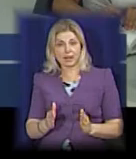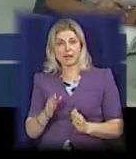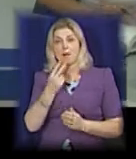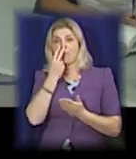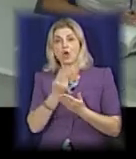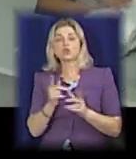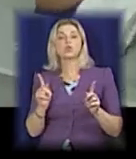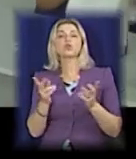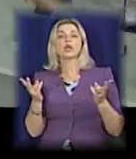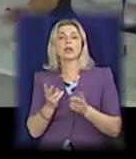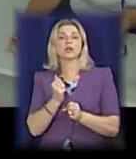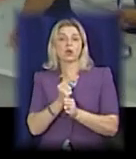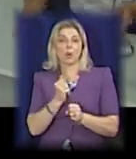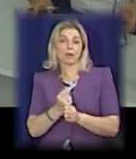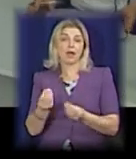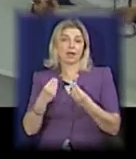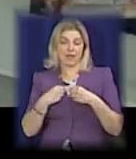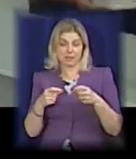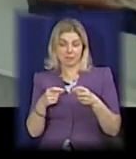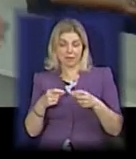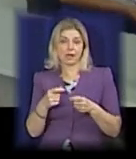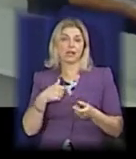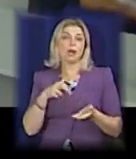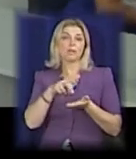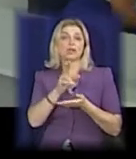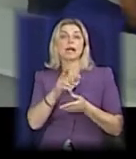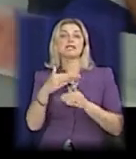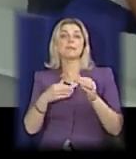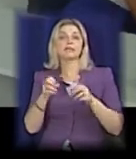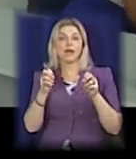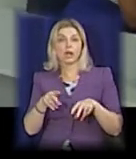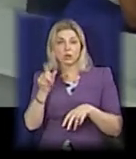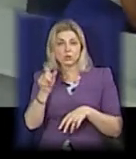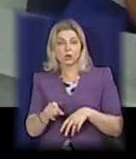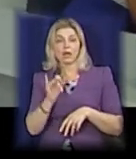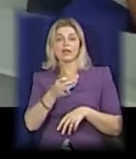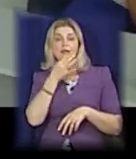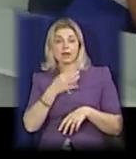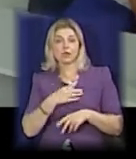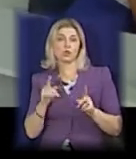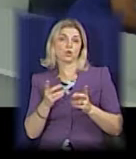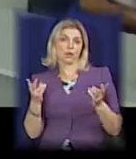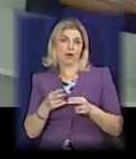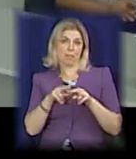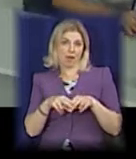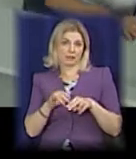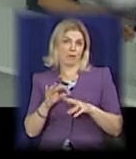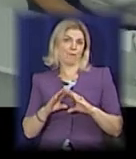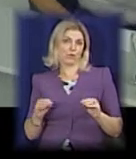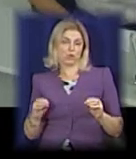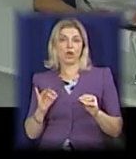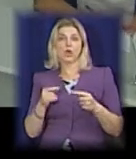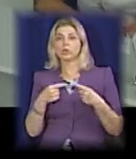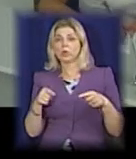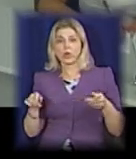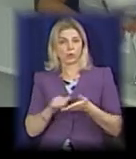потрібно зробити, дала квиточок, я підійшла потім до спеціаліста. Все, спеціаліст сказала, що мені потрібно паспорт і все, других